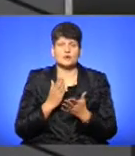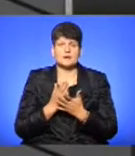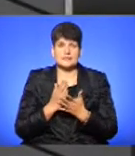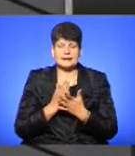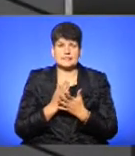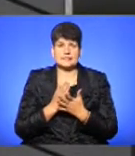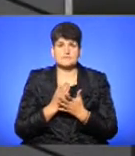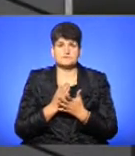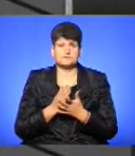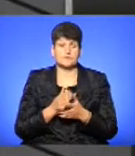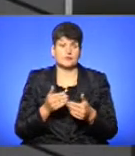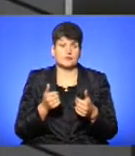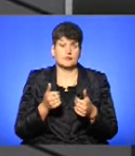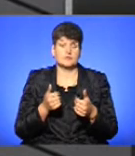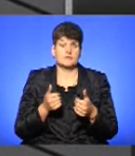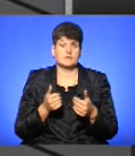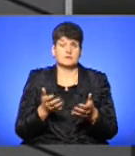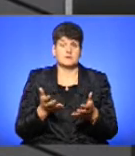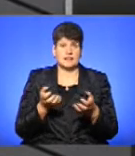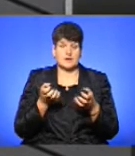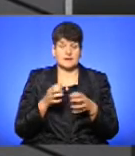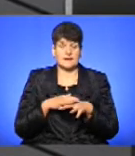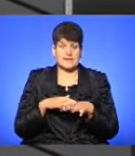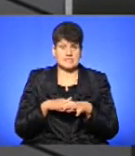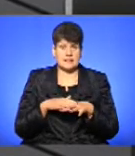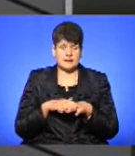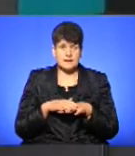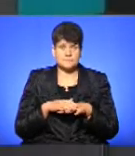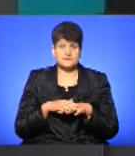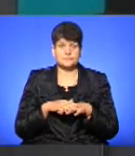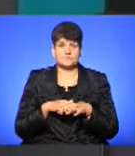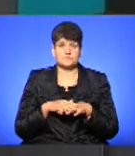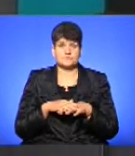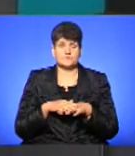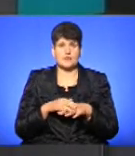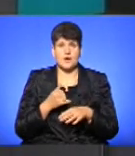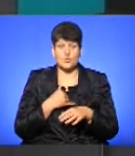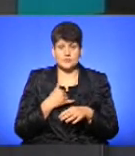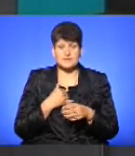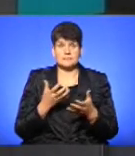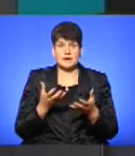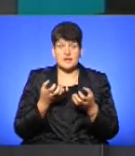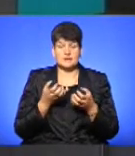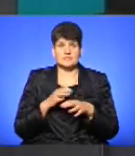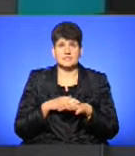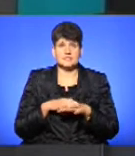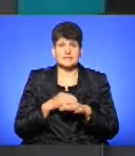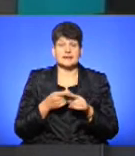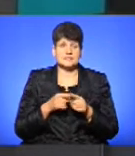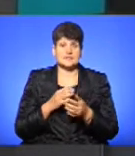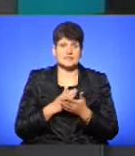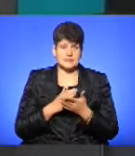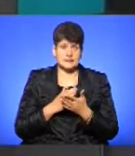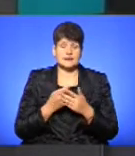звичайно, сприйнятливі організми, сприйнятливе населення, а в нас сприйнятливе населення, звичайно, що є, це